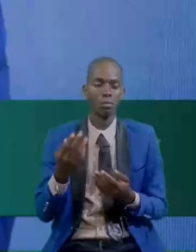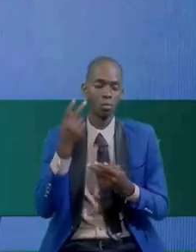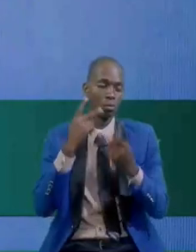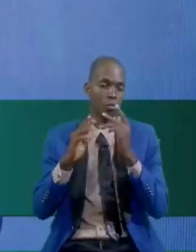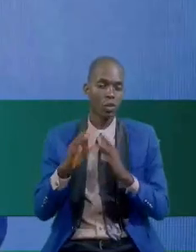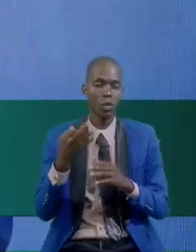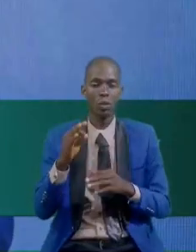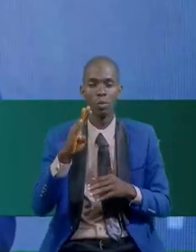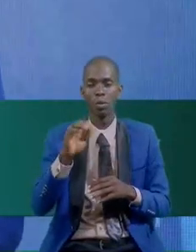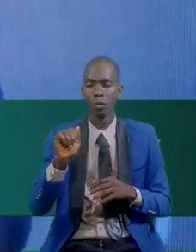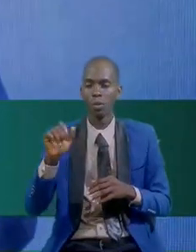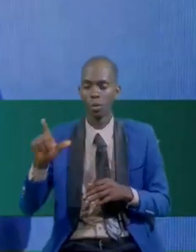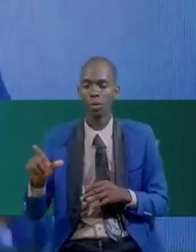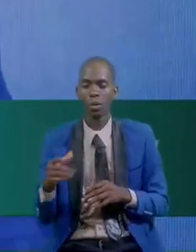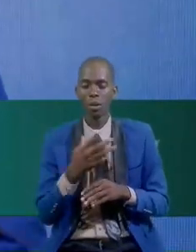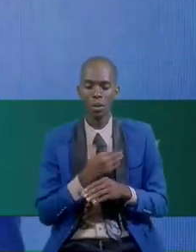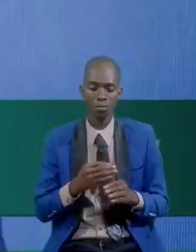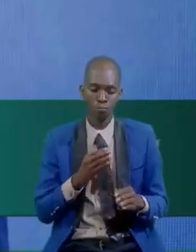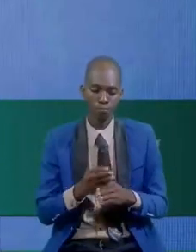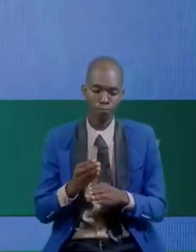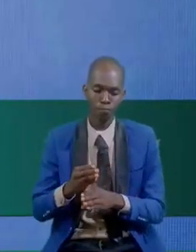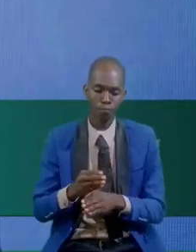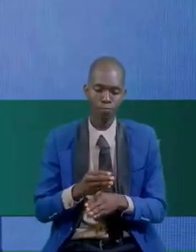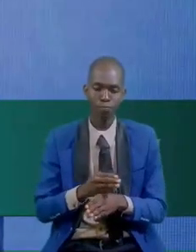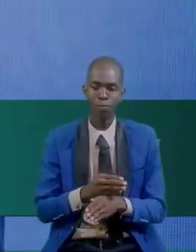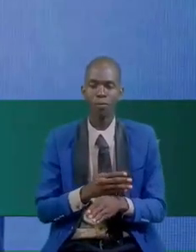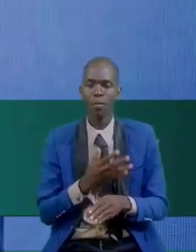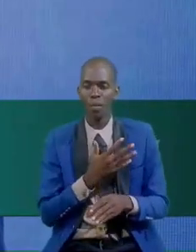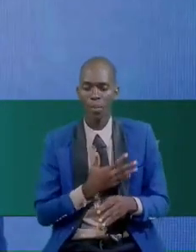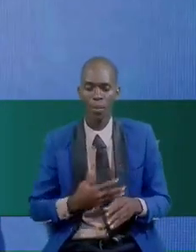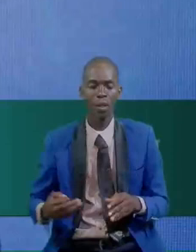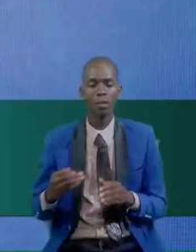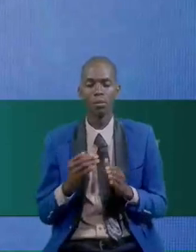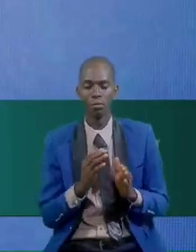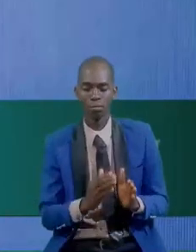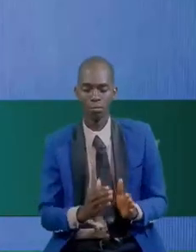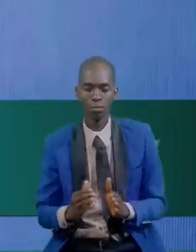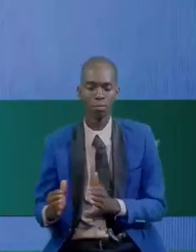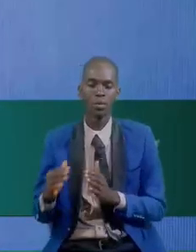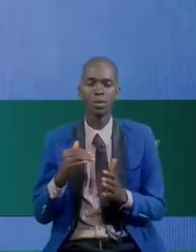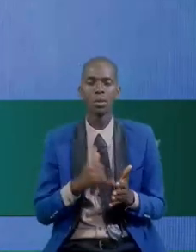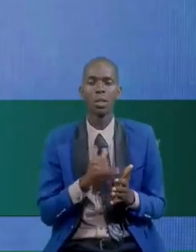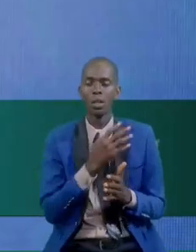ils invoquèrent le nom de Baal depuis le matin jusqu'à midi.